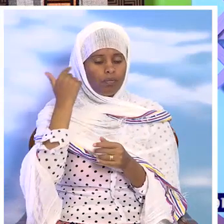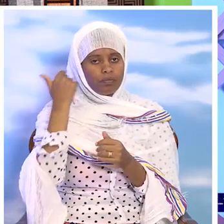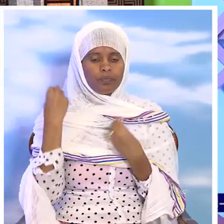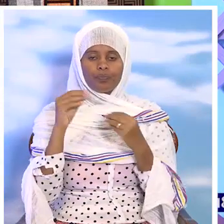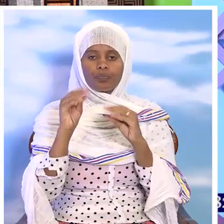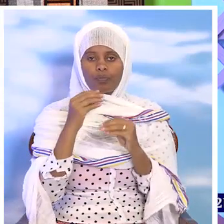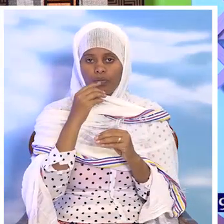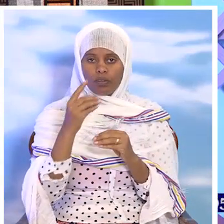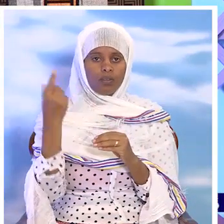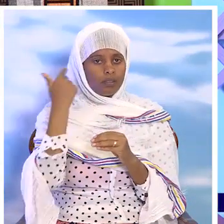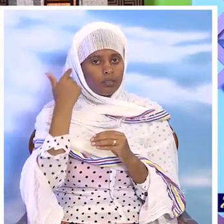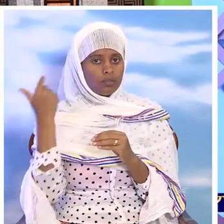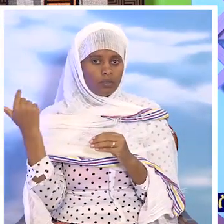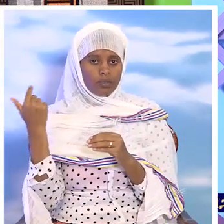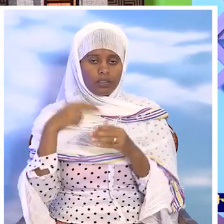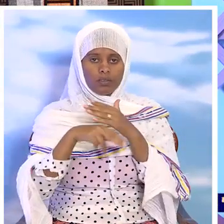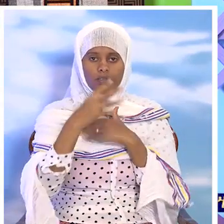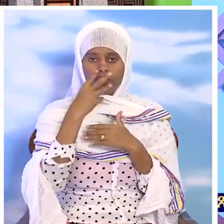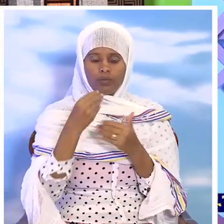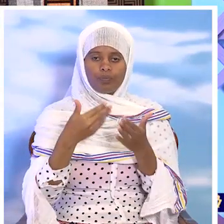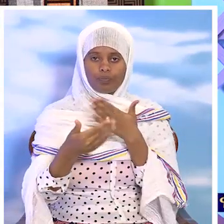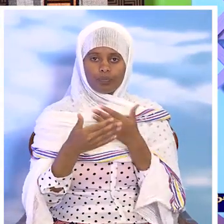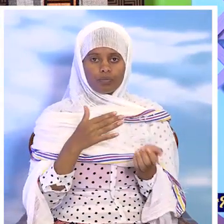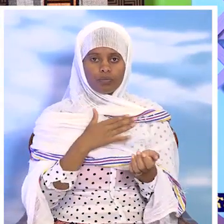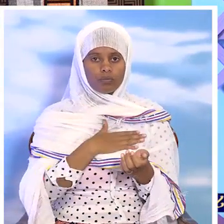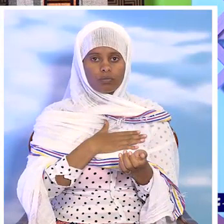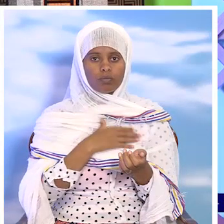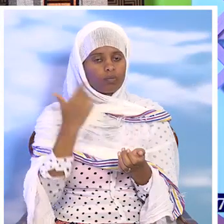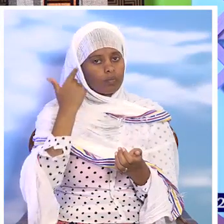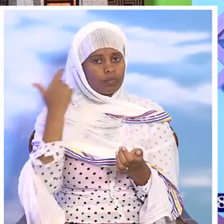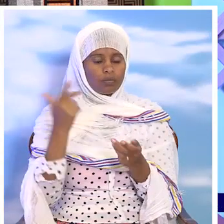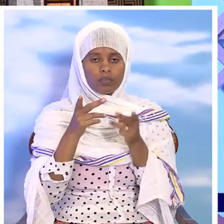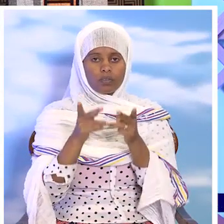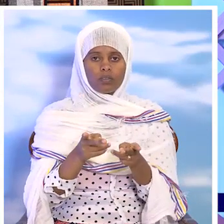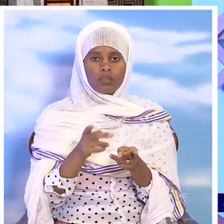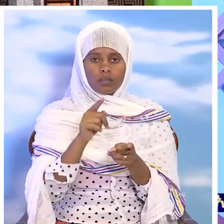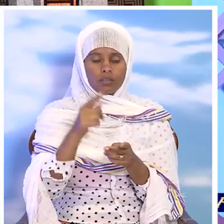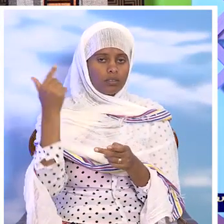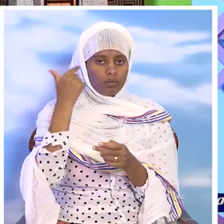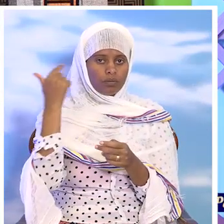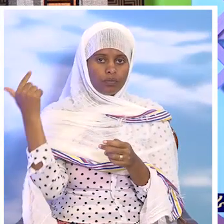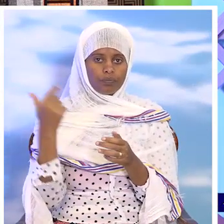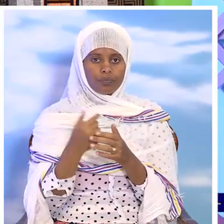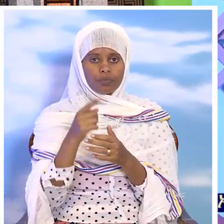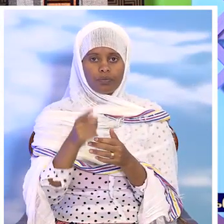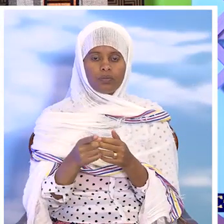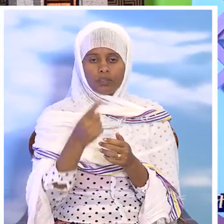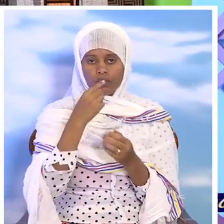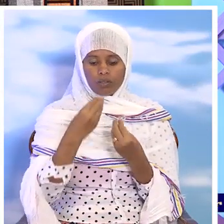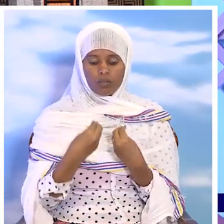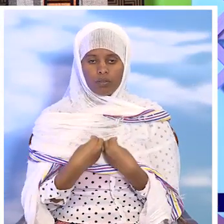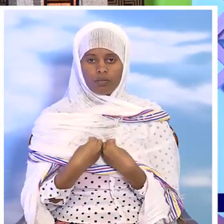እዩ እንድሕር ኢልና ሰሚዕና ኣብ ሂወትና ክንትግብሮ ሰሚዕና ድማ በቲ ዝሰማዕናዮ በቲ